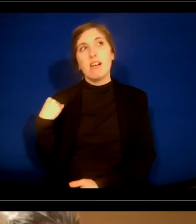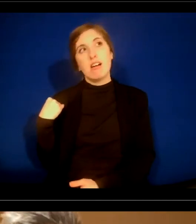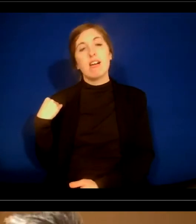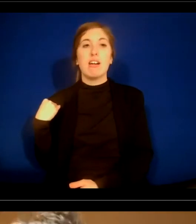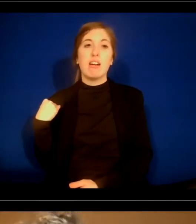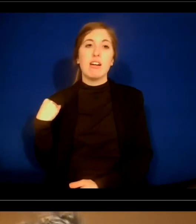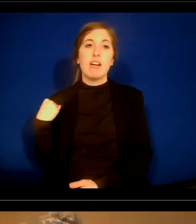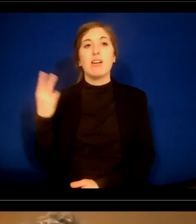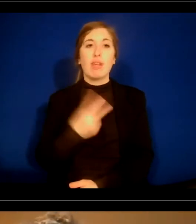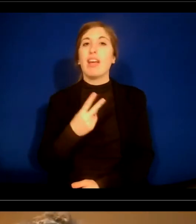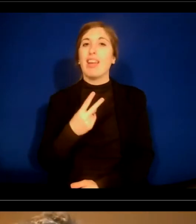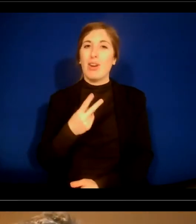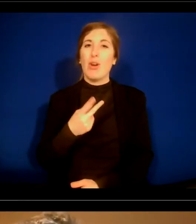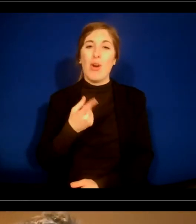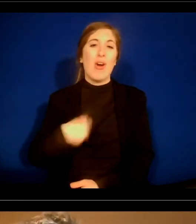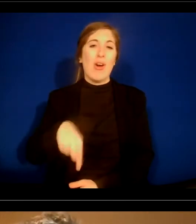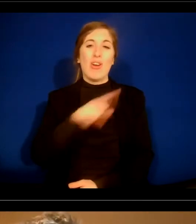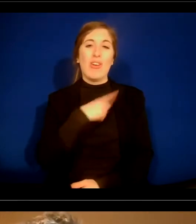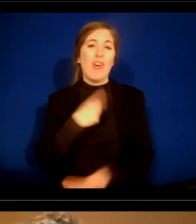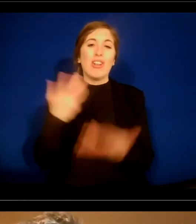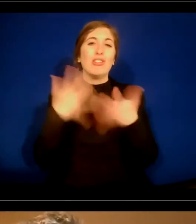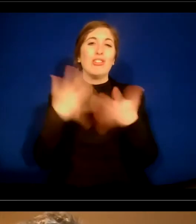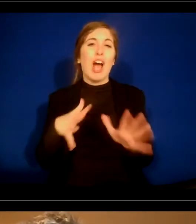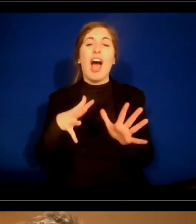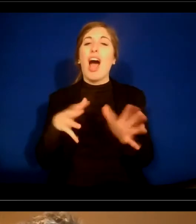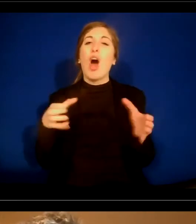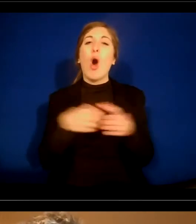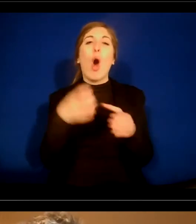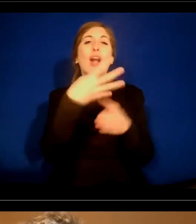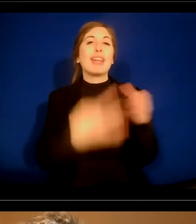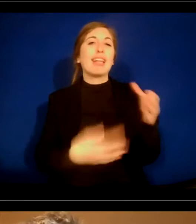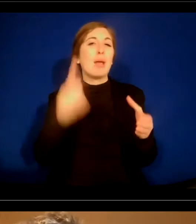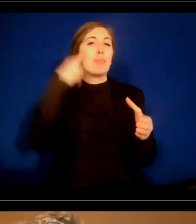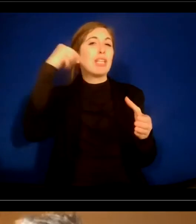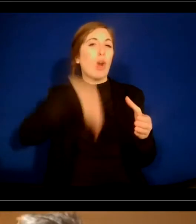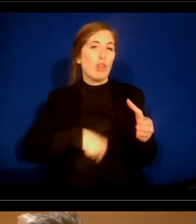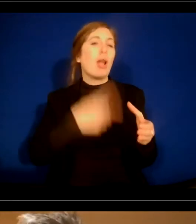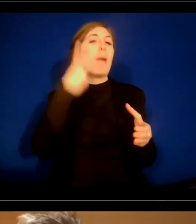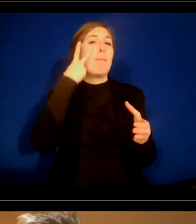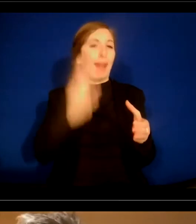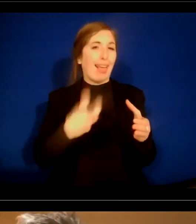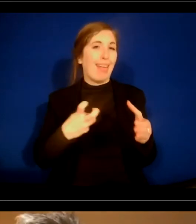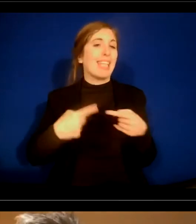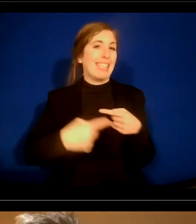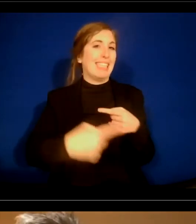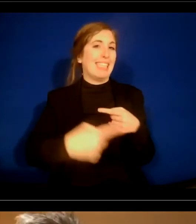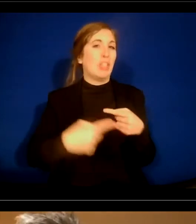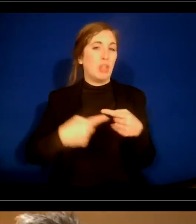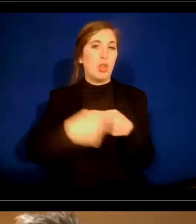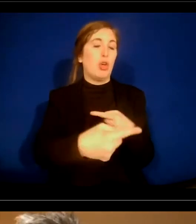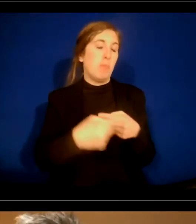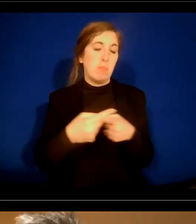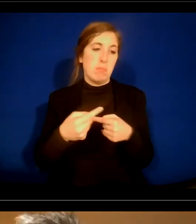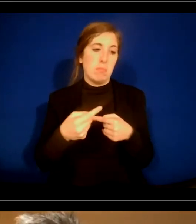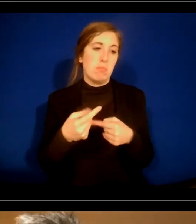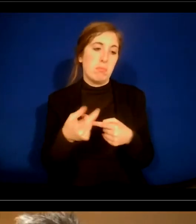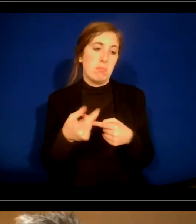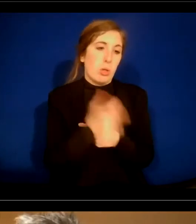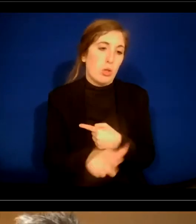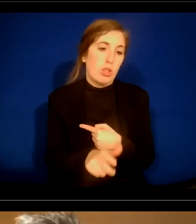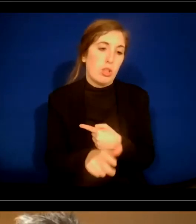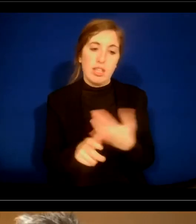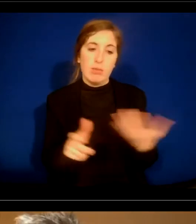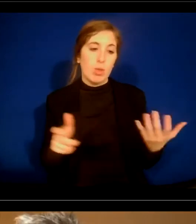è già nella nostra mente anche come ordine degli psicologi rispetto all'intervento che